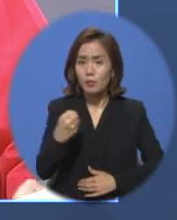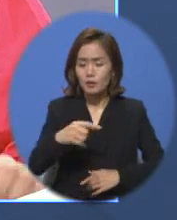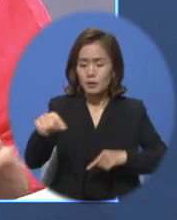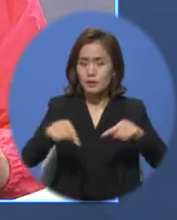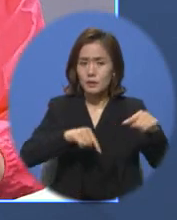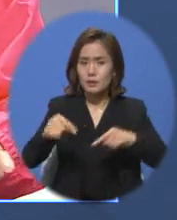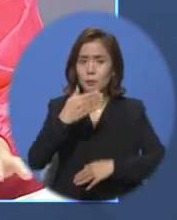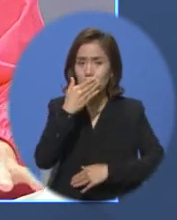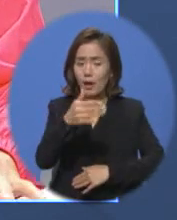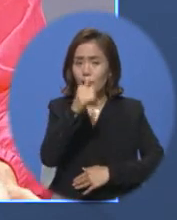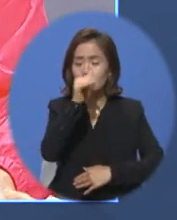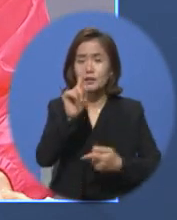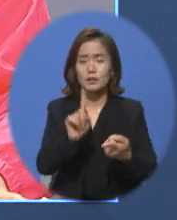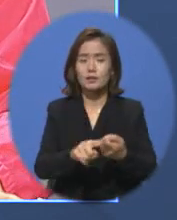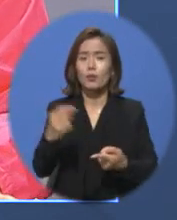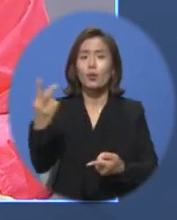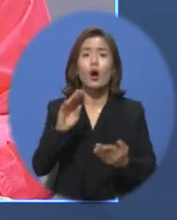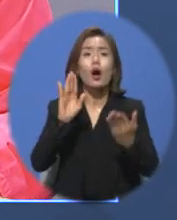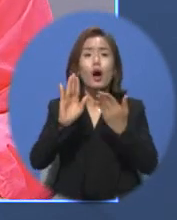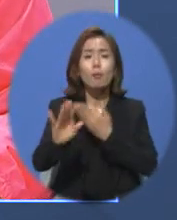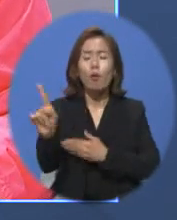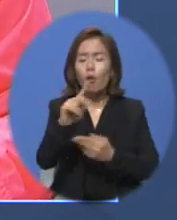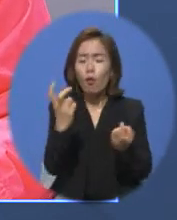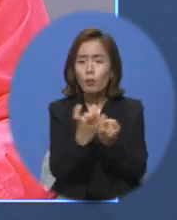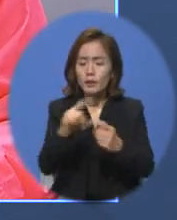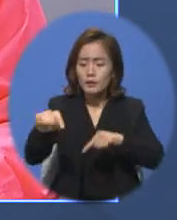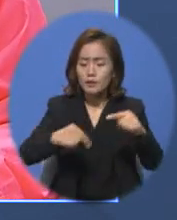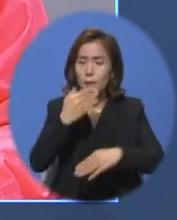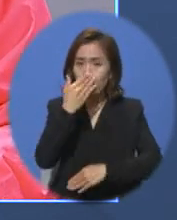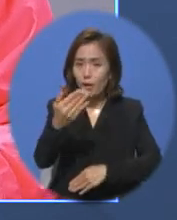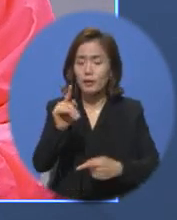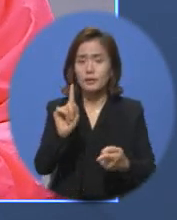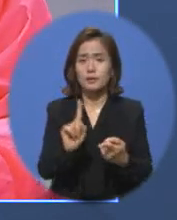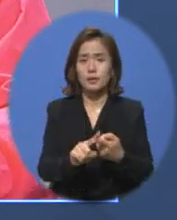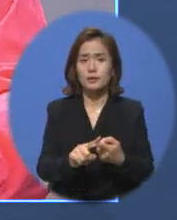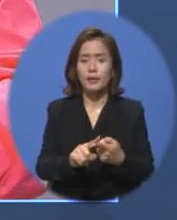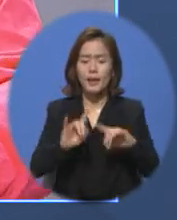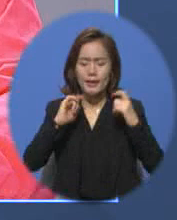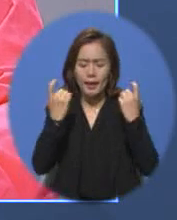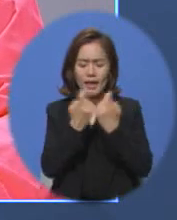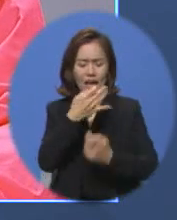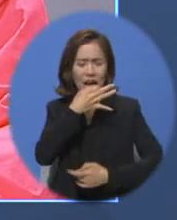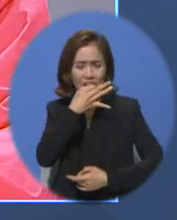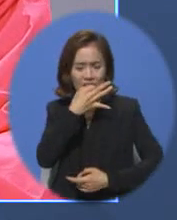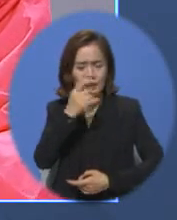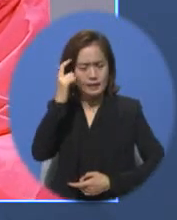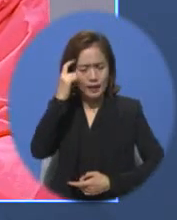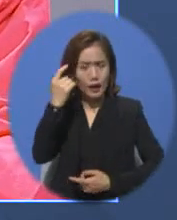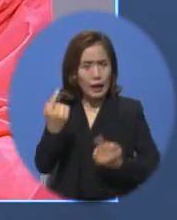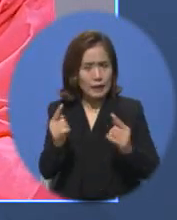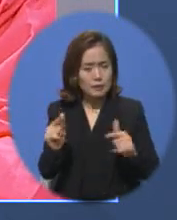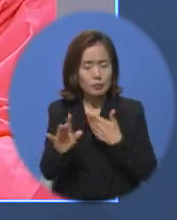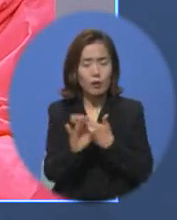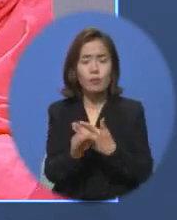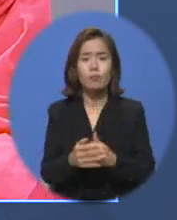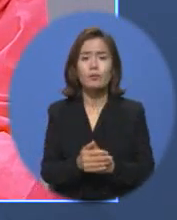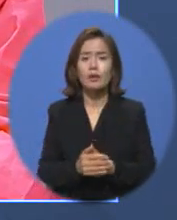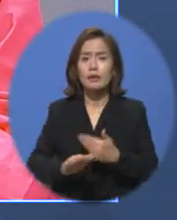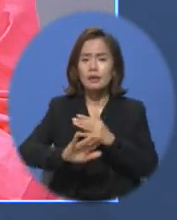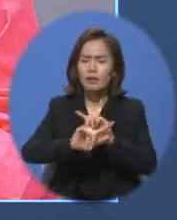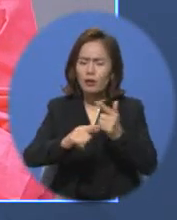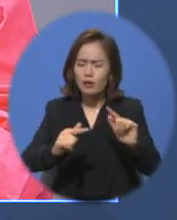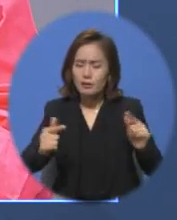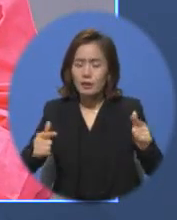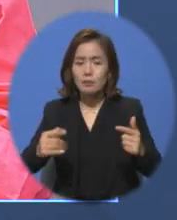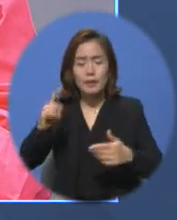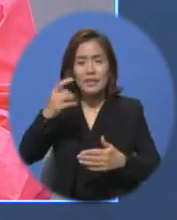어떤 소명의식을갖고있는지, 앞으로어떻게정치를수행할것인지, 그리고 개인적